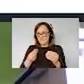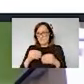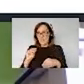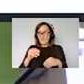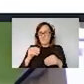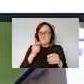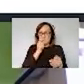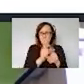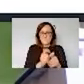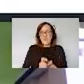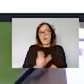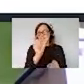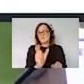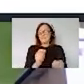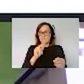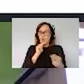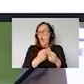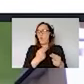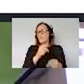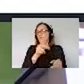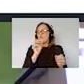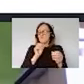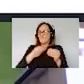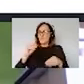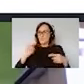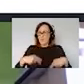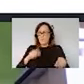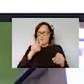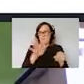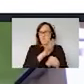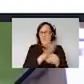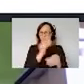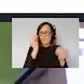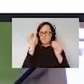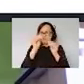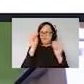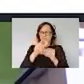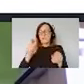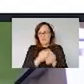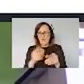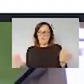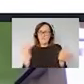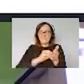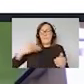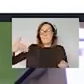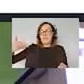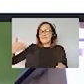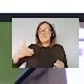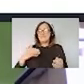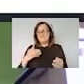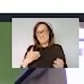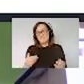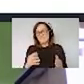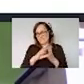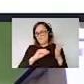większe wyrazy, to częściej udzielane odpowiedzi. Tych odpowiedzi będzie mnóstwo. Jeśli Państwo będziecie chcieli, to ja dołączę też do prezentacji ten slajd,